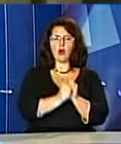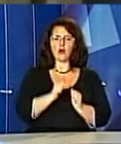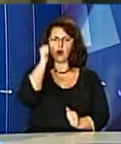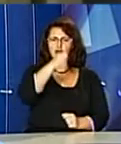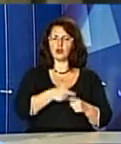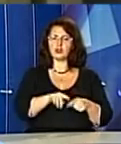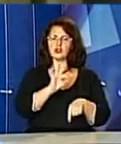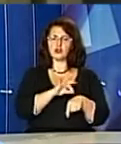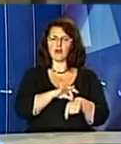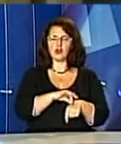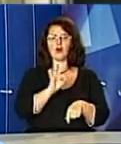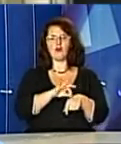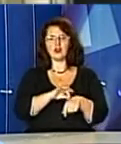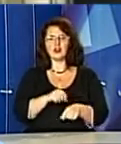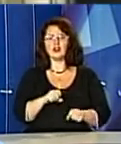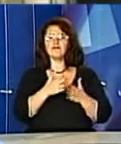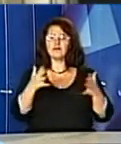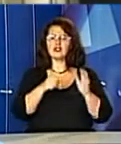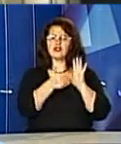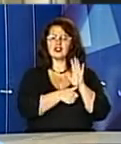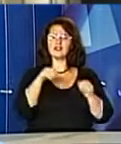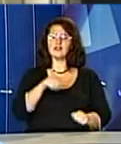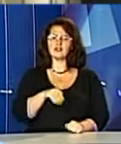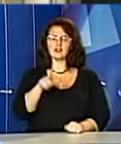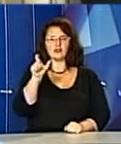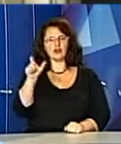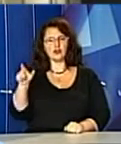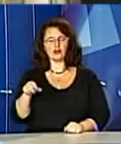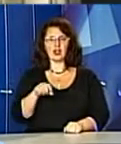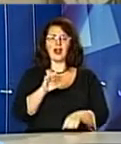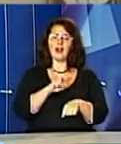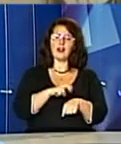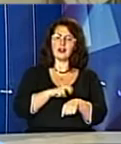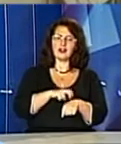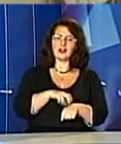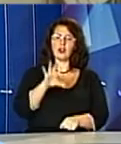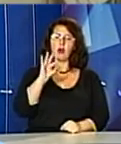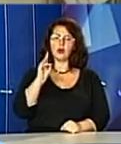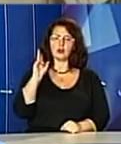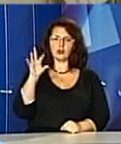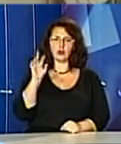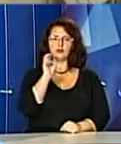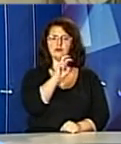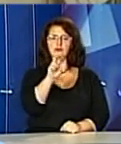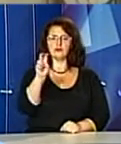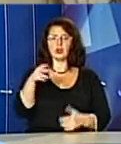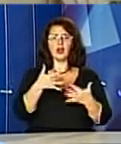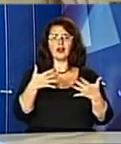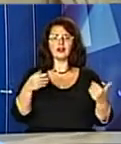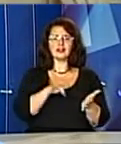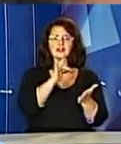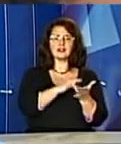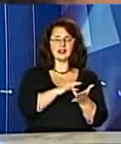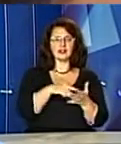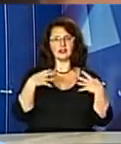цю недугу хворіє понад 16 тисяч українок. Додам, лікарі-онкологи відвідують також і обласні центри Львівщини. На